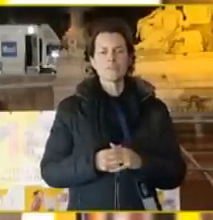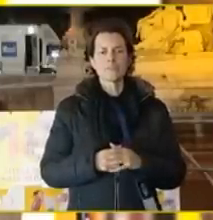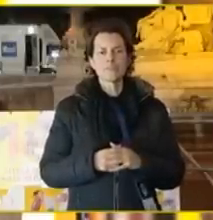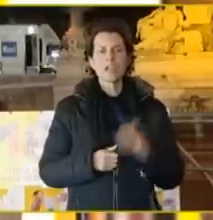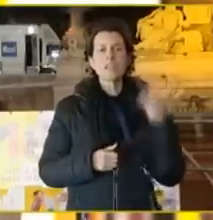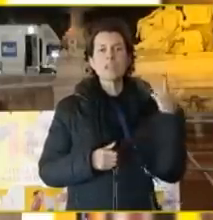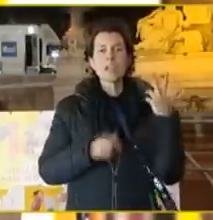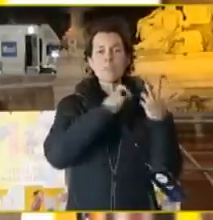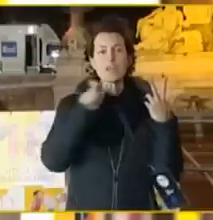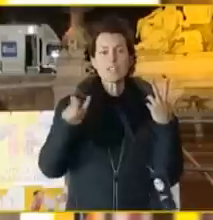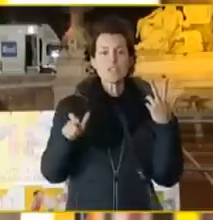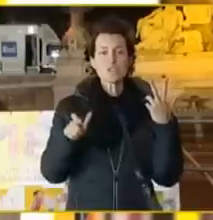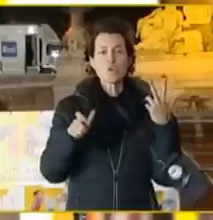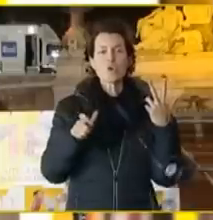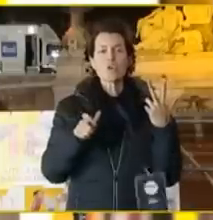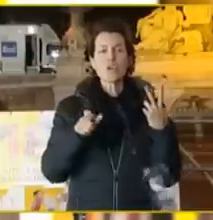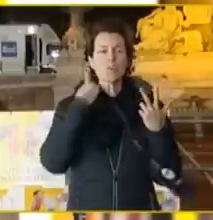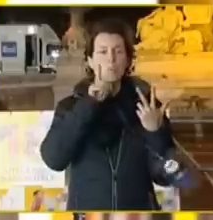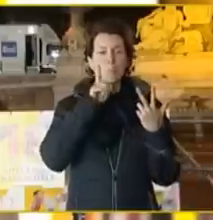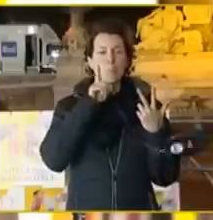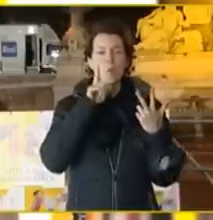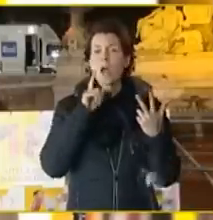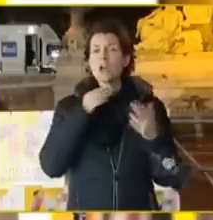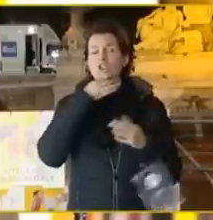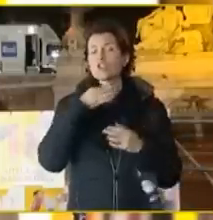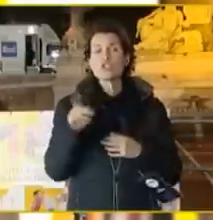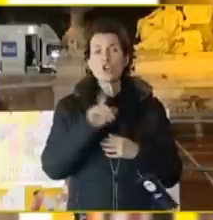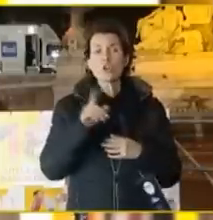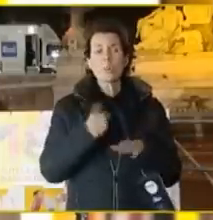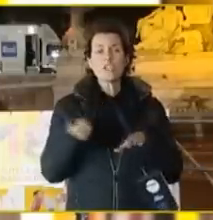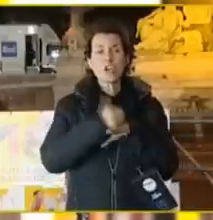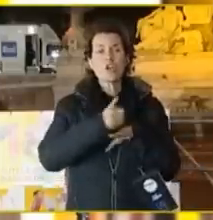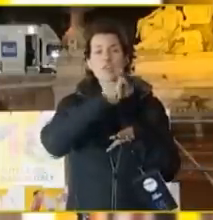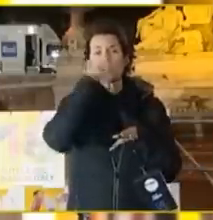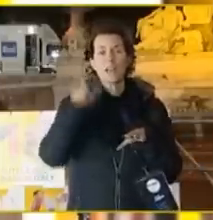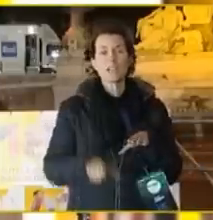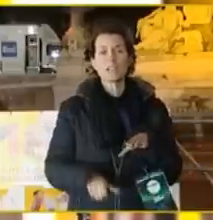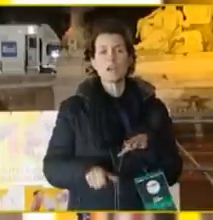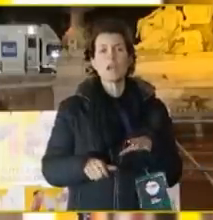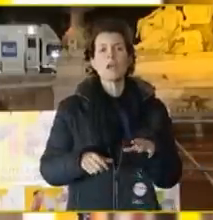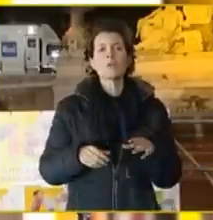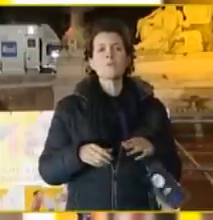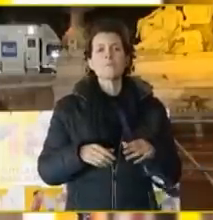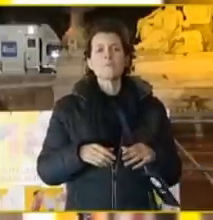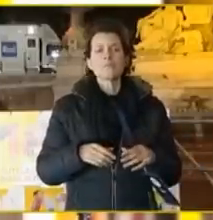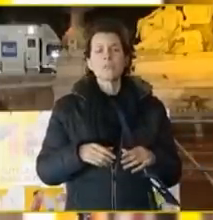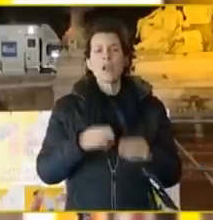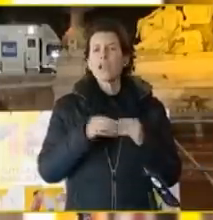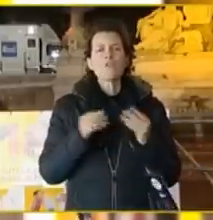tre. Figuriamoci se sono capaci di governare questo paese. Passeranno il tempo a litigare tra di